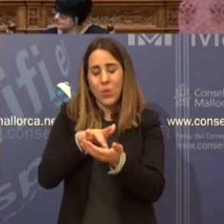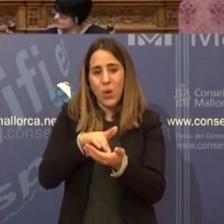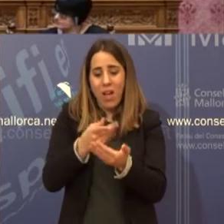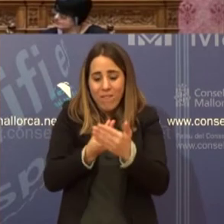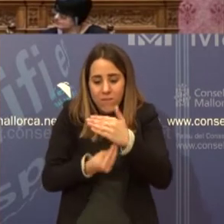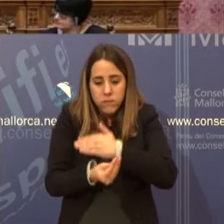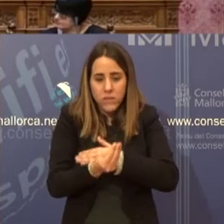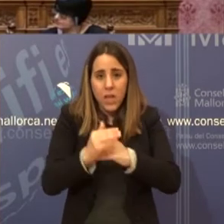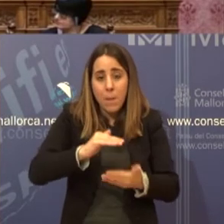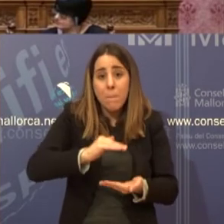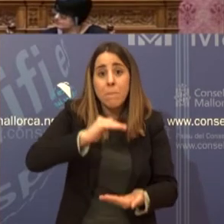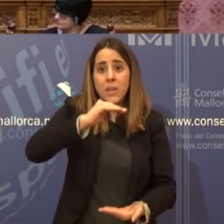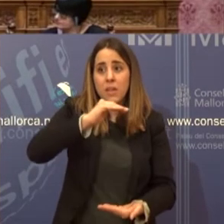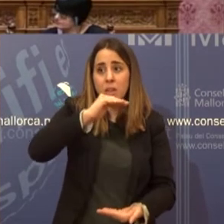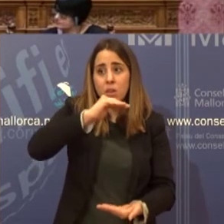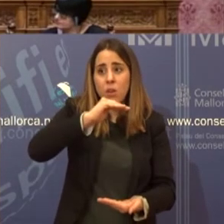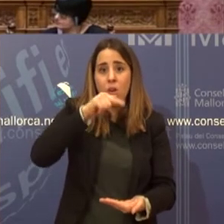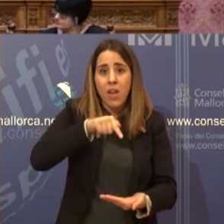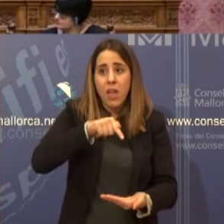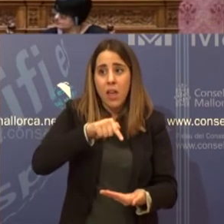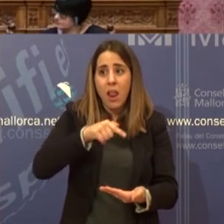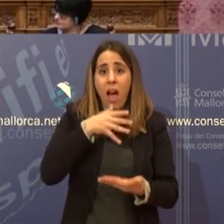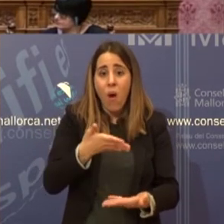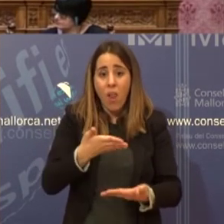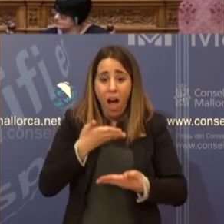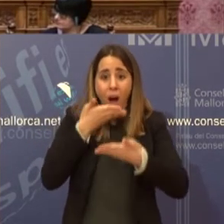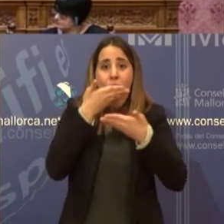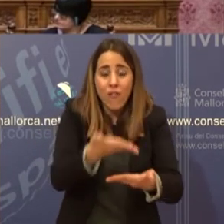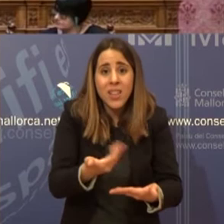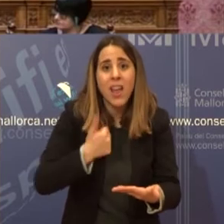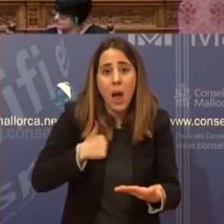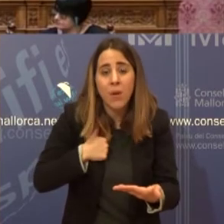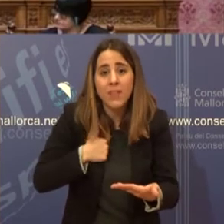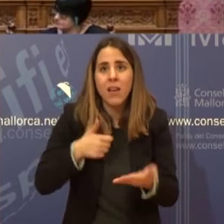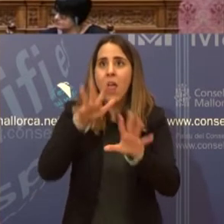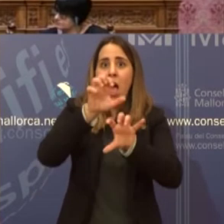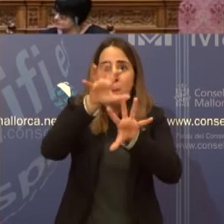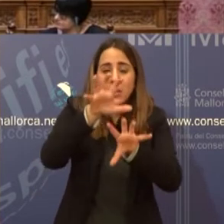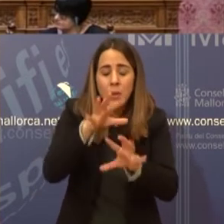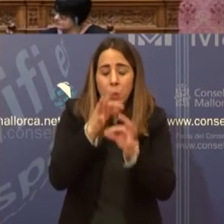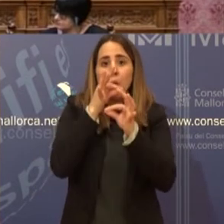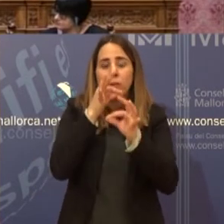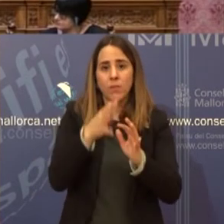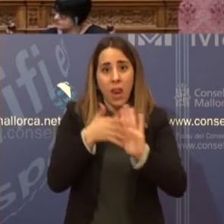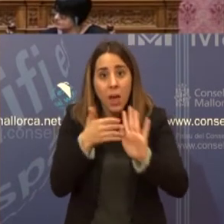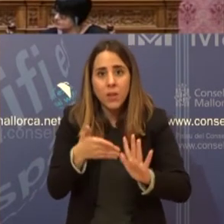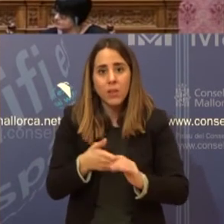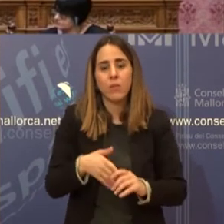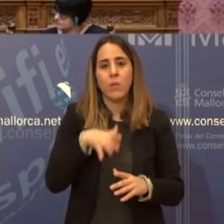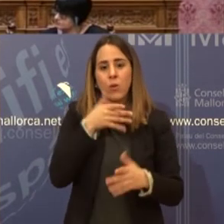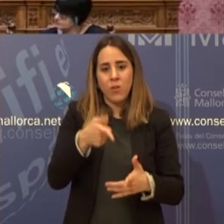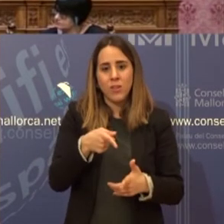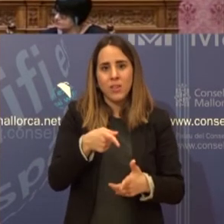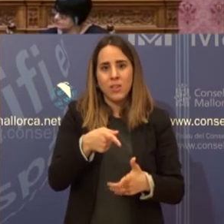més petits són i més els pots oferir, més ho aprofiten, més ho absorbeixen. Si quan antes